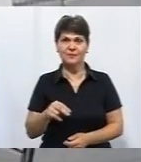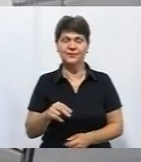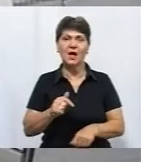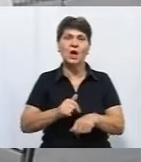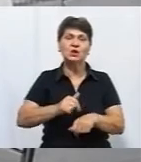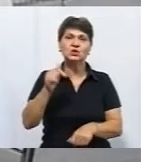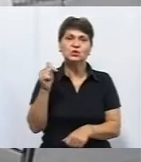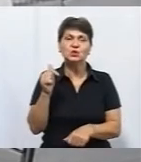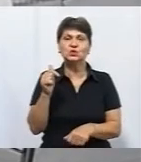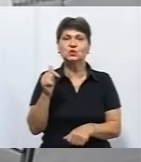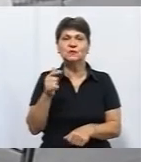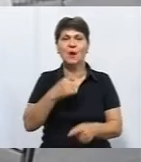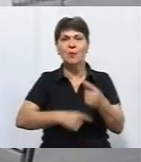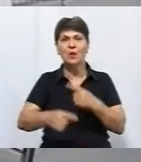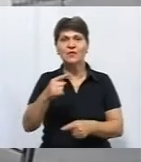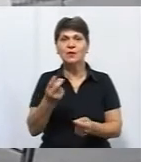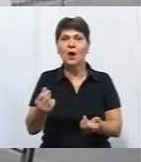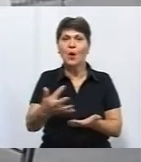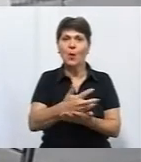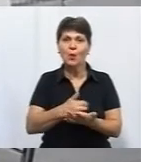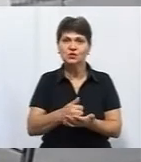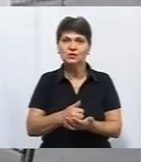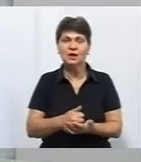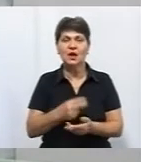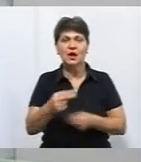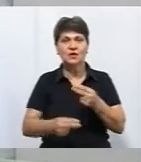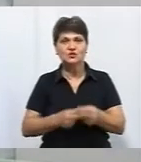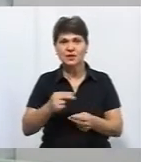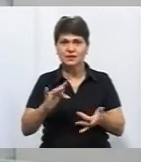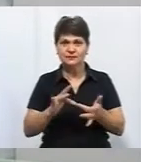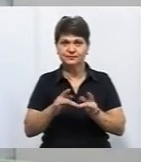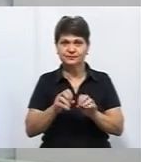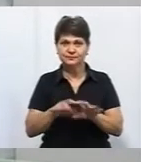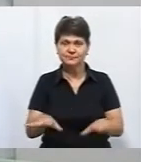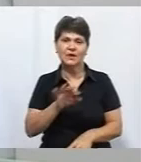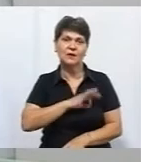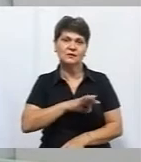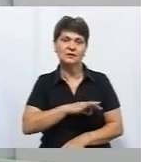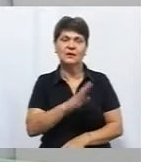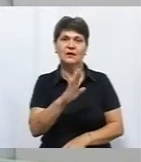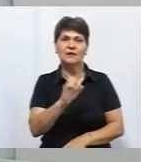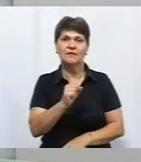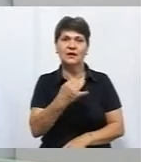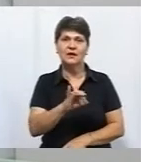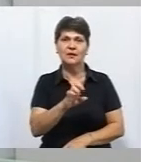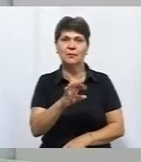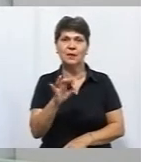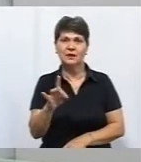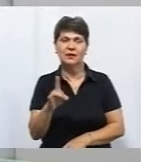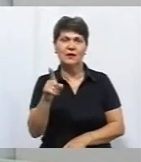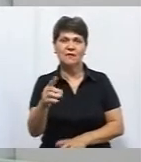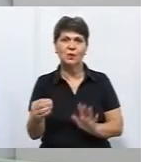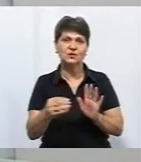Стосовно повернімось до теми збору коштів, ви збирали через соцмережі і для цього використовували Viber. Чи використовували ви,